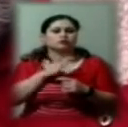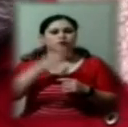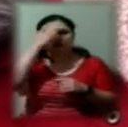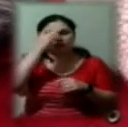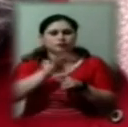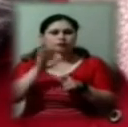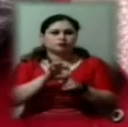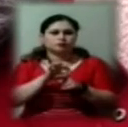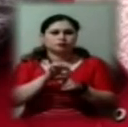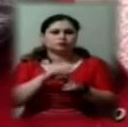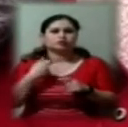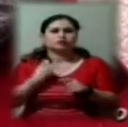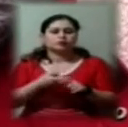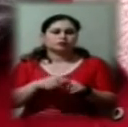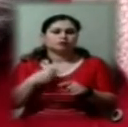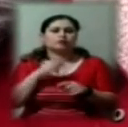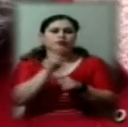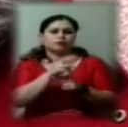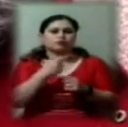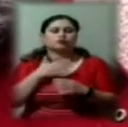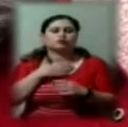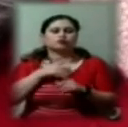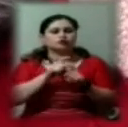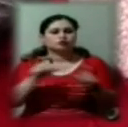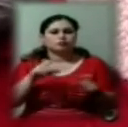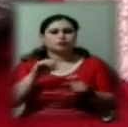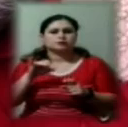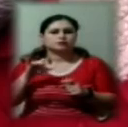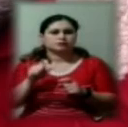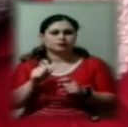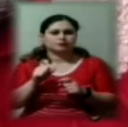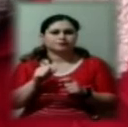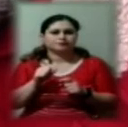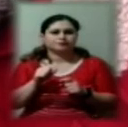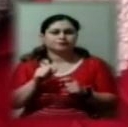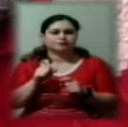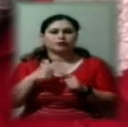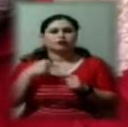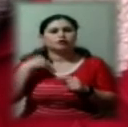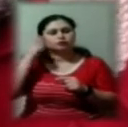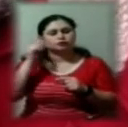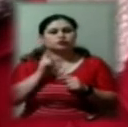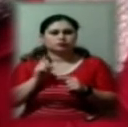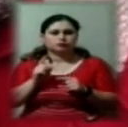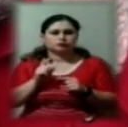тому я зверталася до нашої шкільної медсестри. Я вважаю, що в